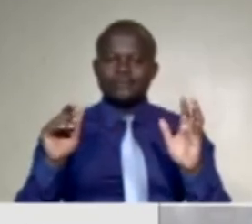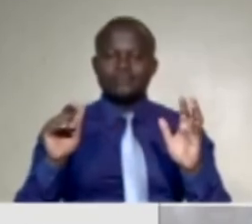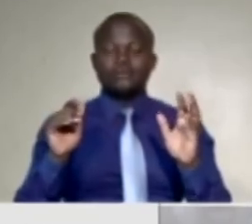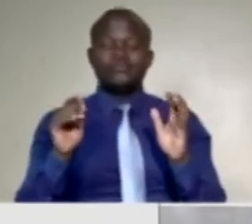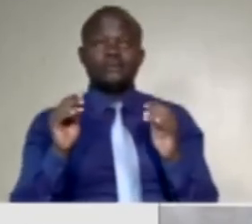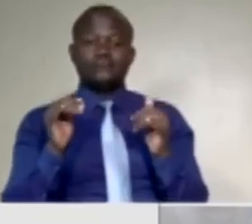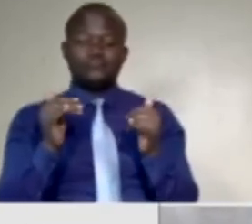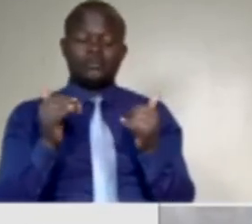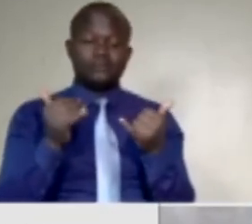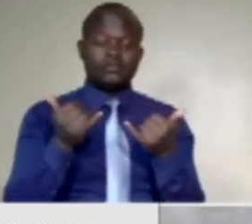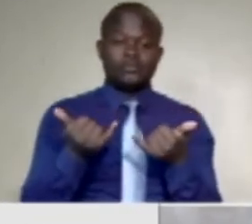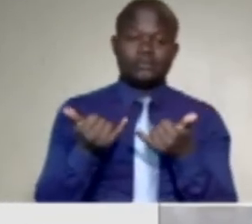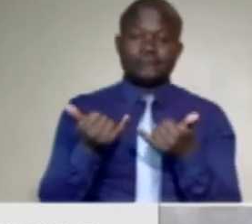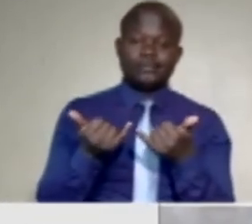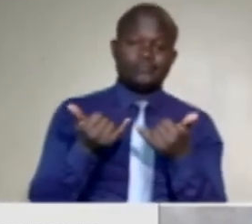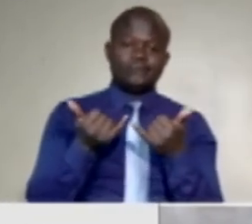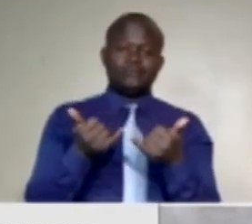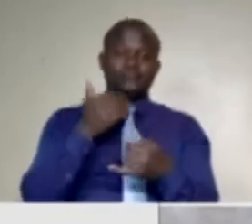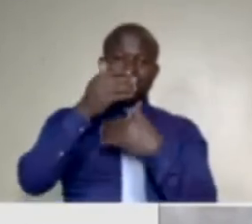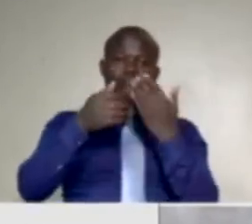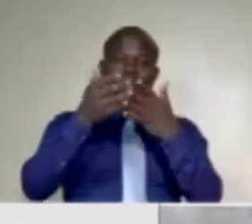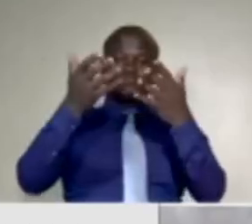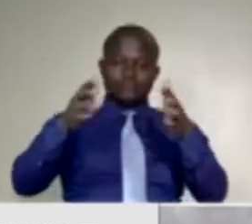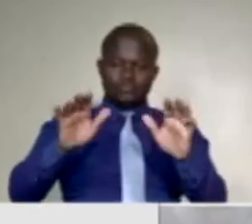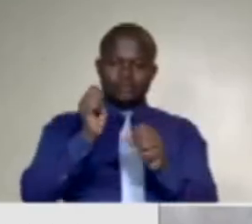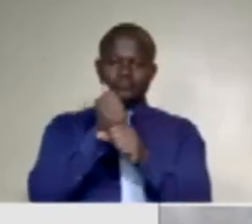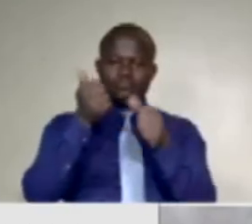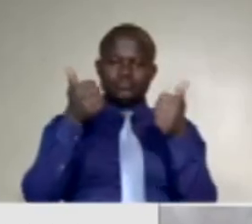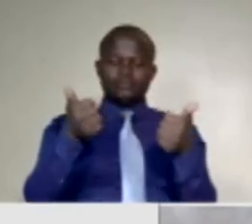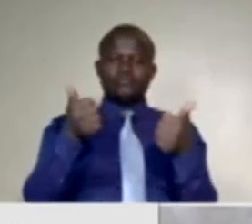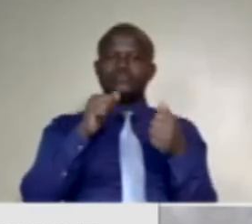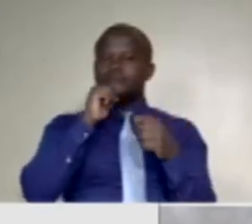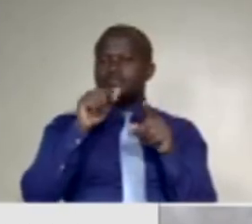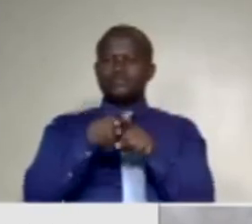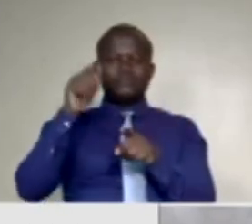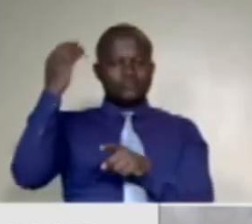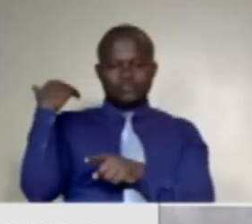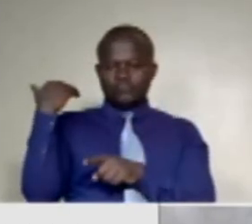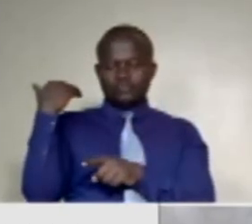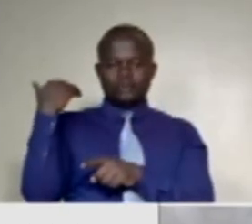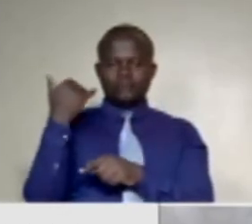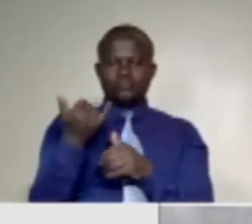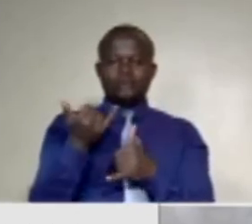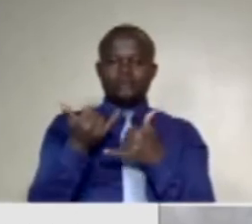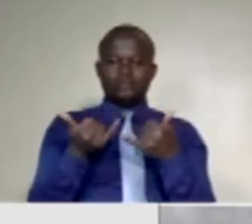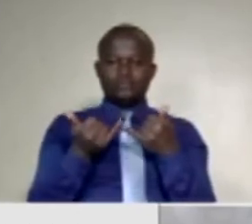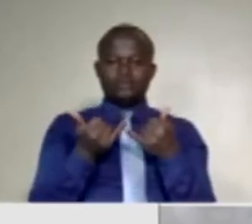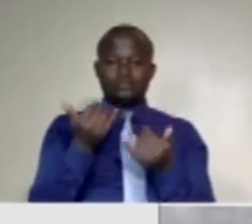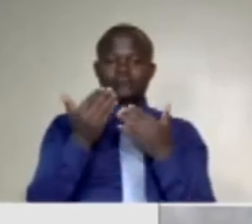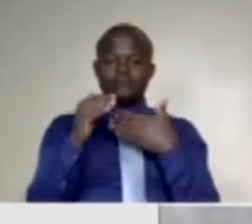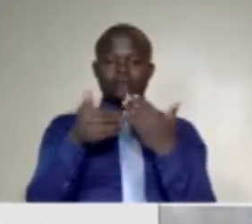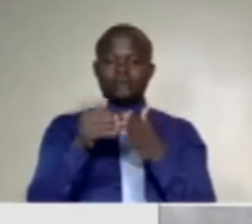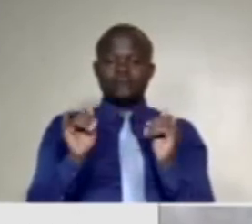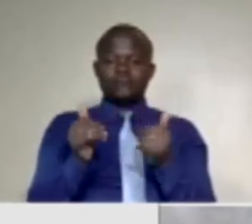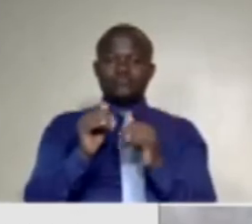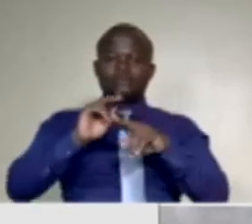aho baje kuyasanurira si kimwe na mbere, ubu nibura